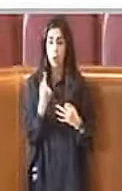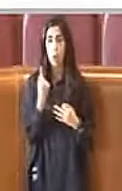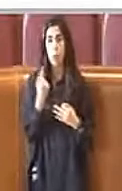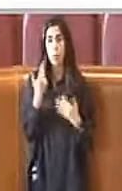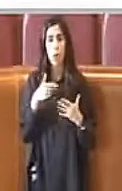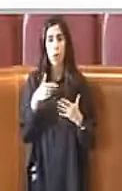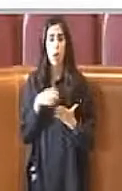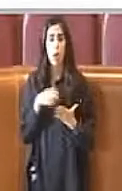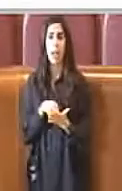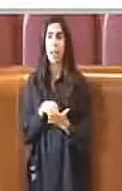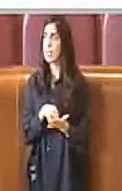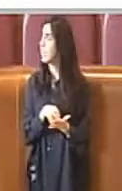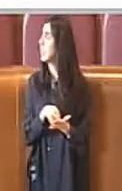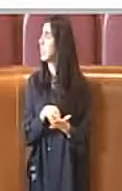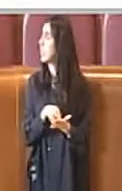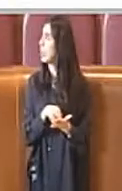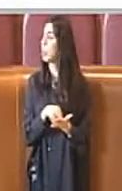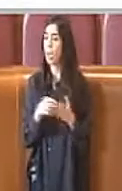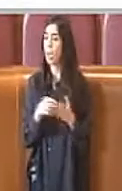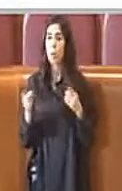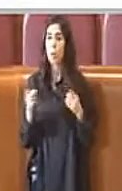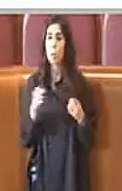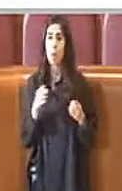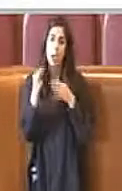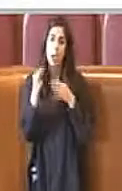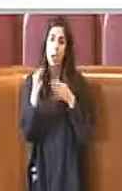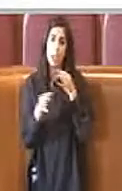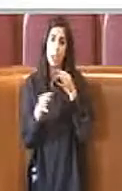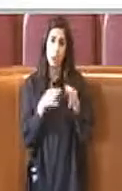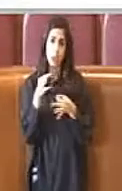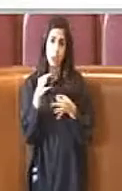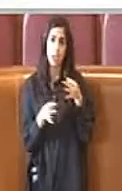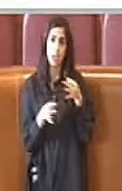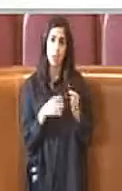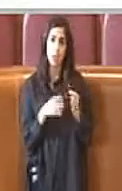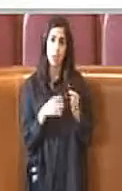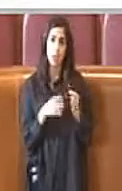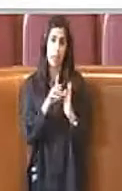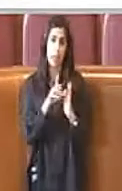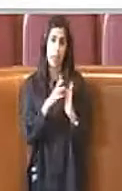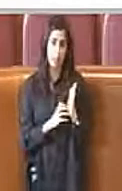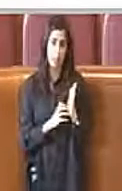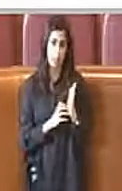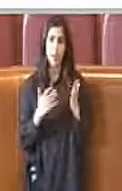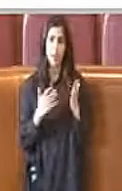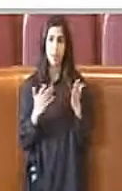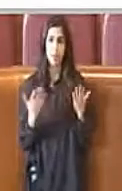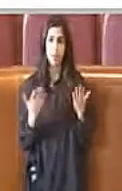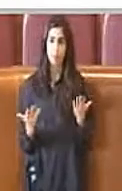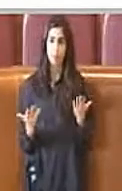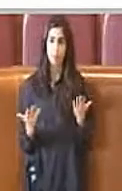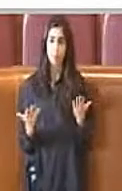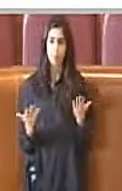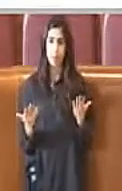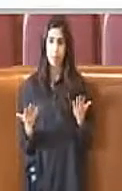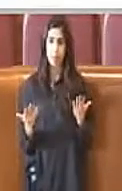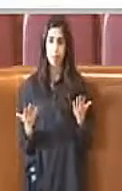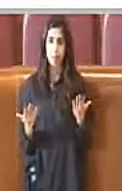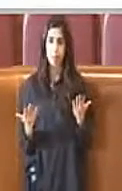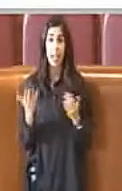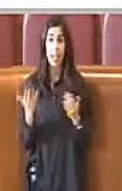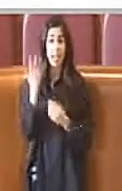anticipato nella illustrazione della della delibera che lo spunto riflessivo e quindi